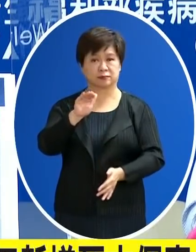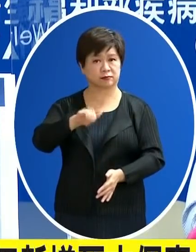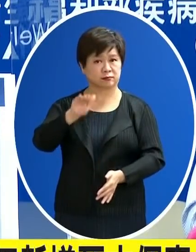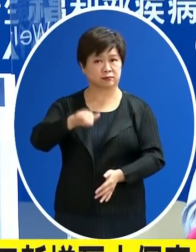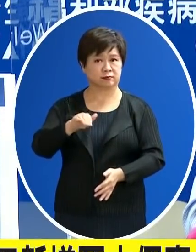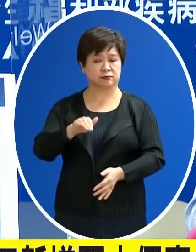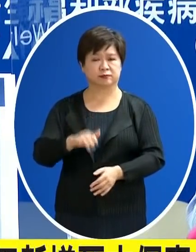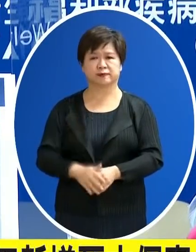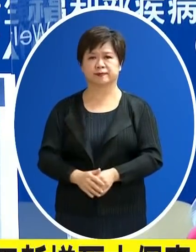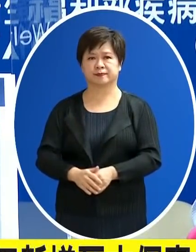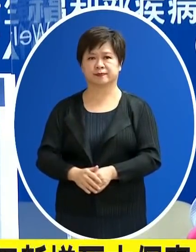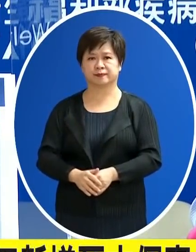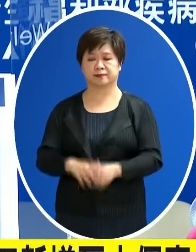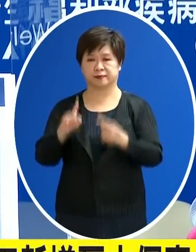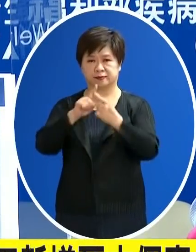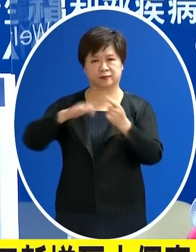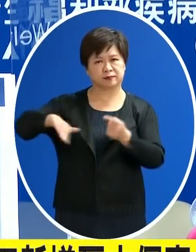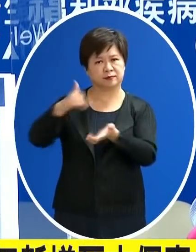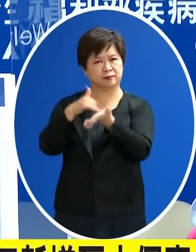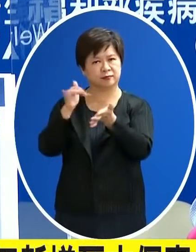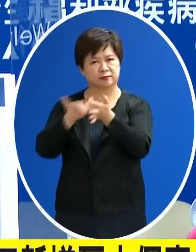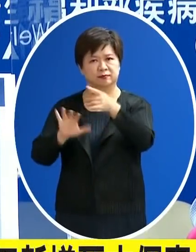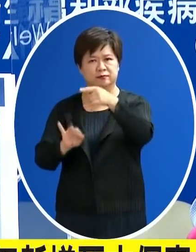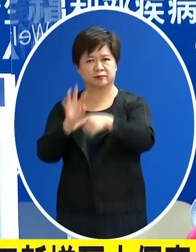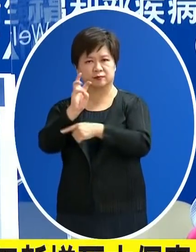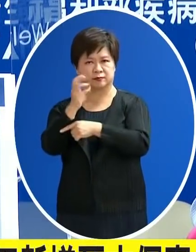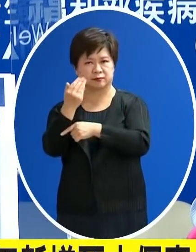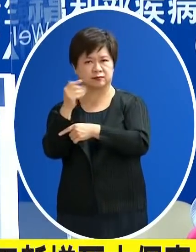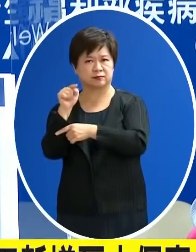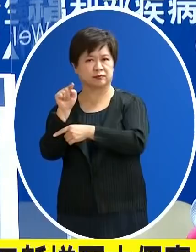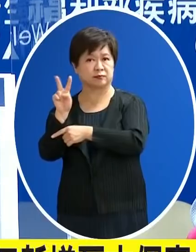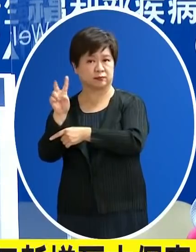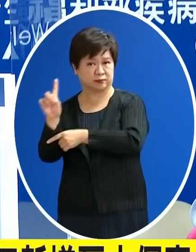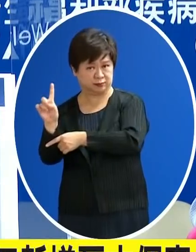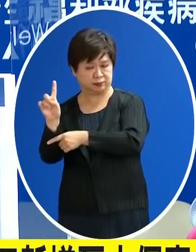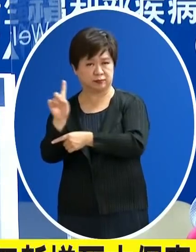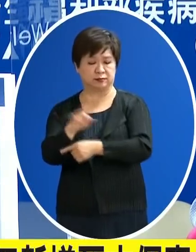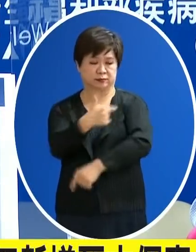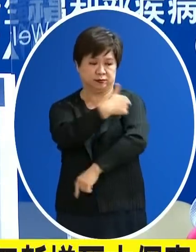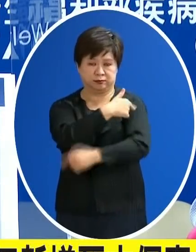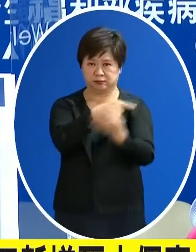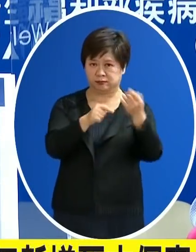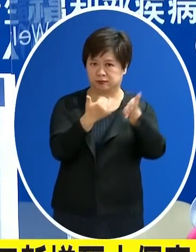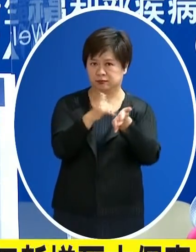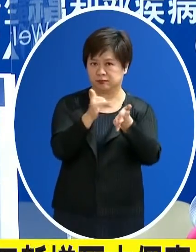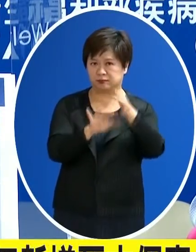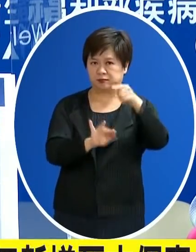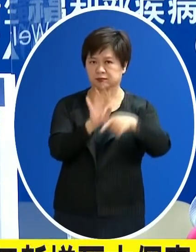啊，总共的人口涵盖率是39.21%。那计次人口比是